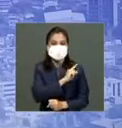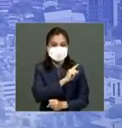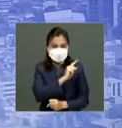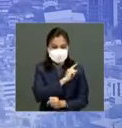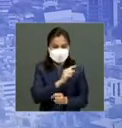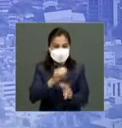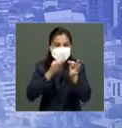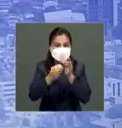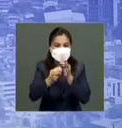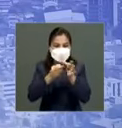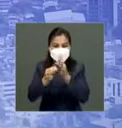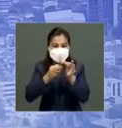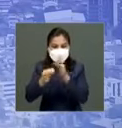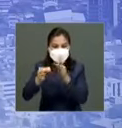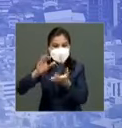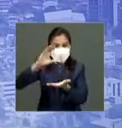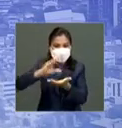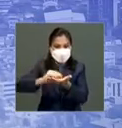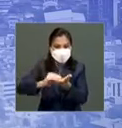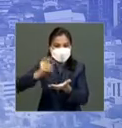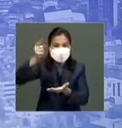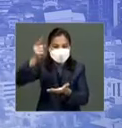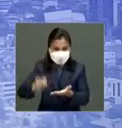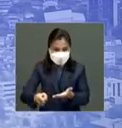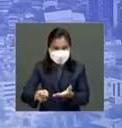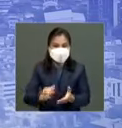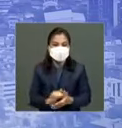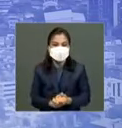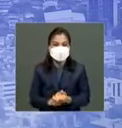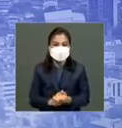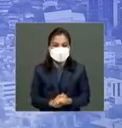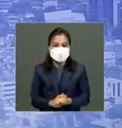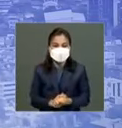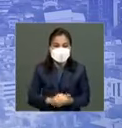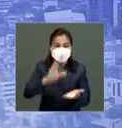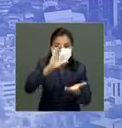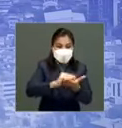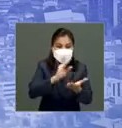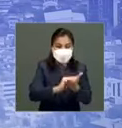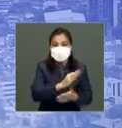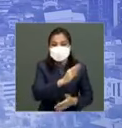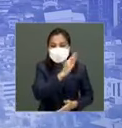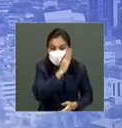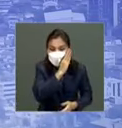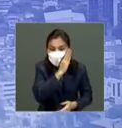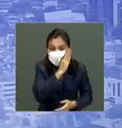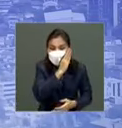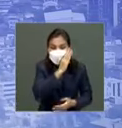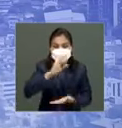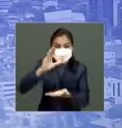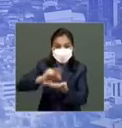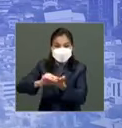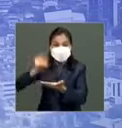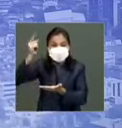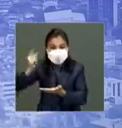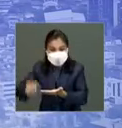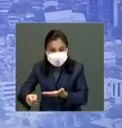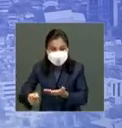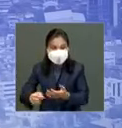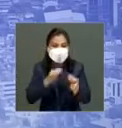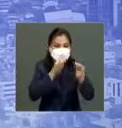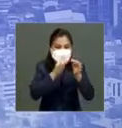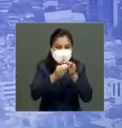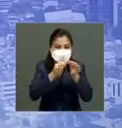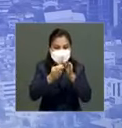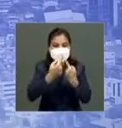การชี้แจงข้อเท็จจริงจริงๆนะครับที่จะมาข้อเท็จและข้อจริงนะครับถ้าเท็จก็ต้องแจ้งว่าเท็จข้อจริงก็ต้องเป็นข้อจริงนะ